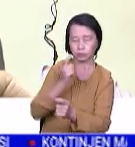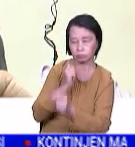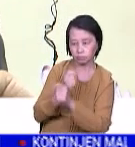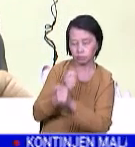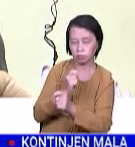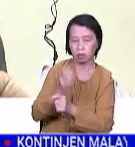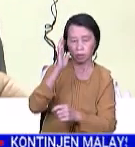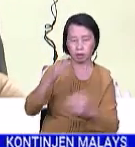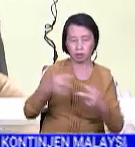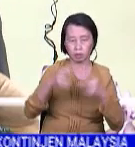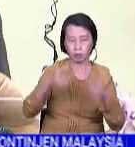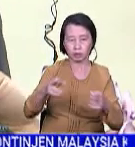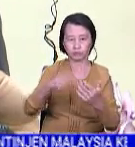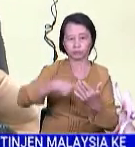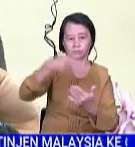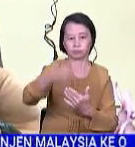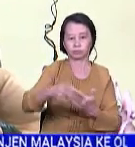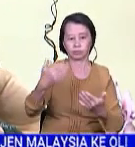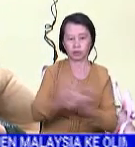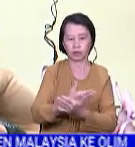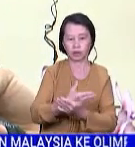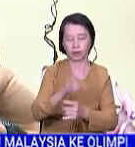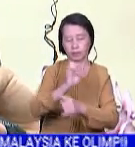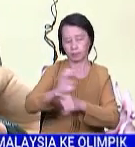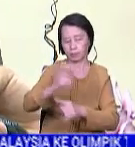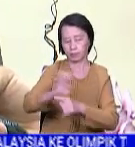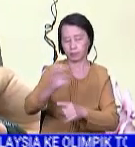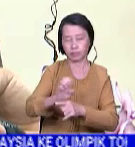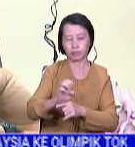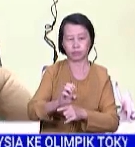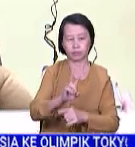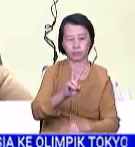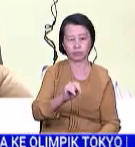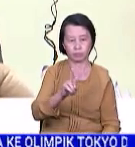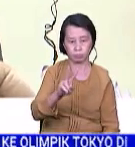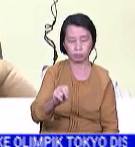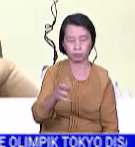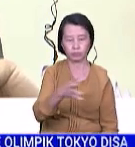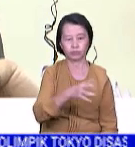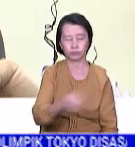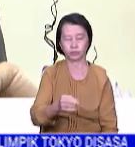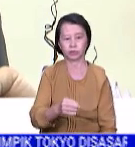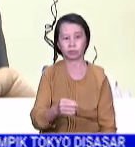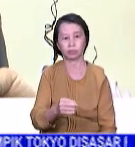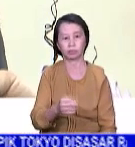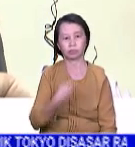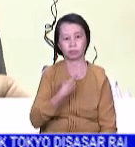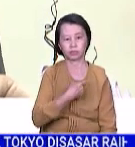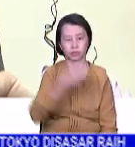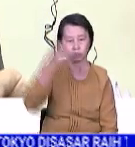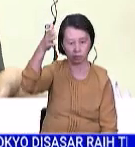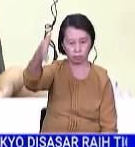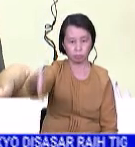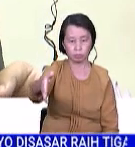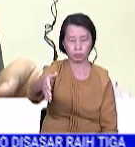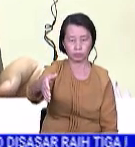akan melancarkan program khas kemas 2026 tak lama lagi. Dan samping itu juga kita